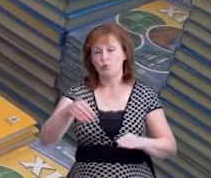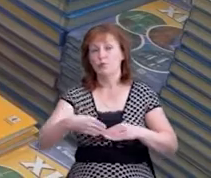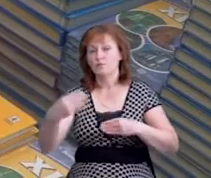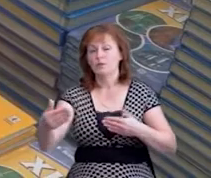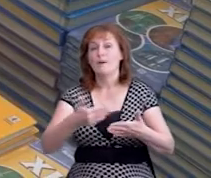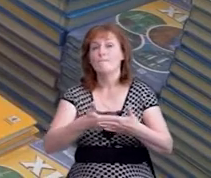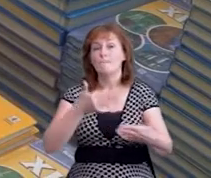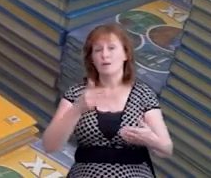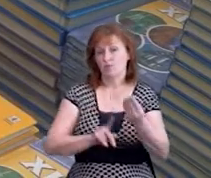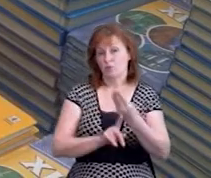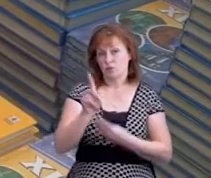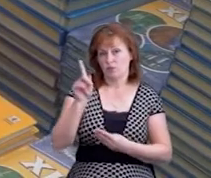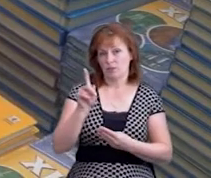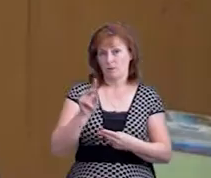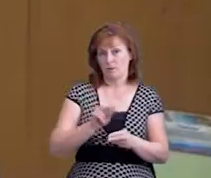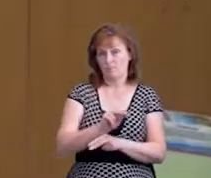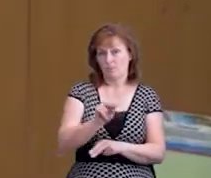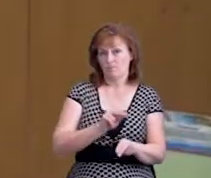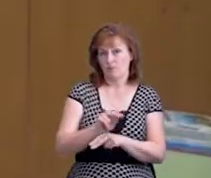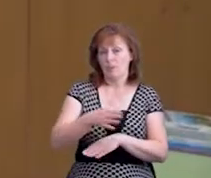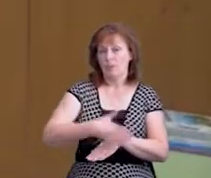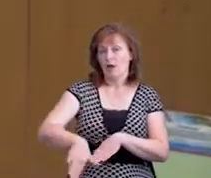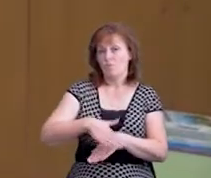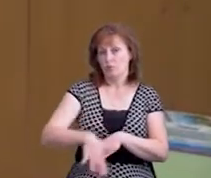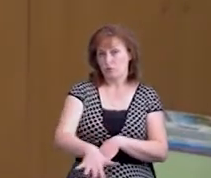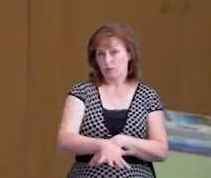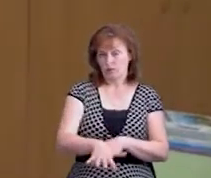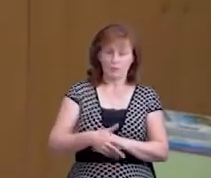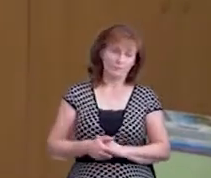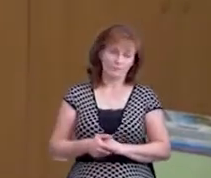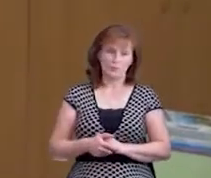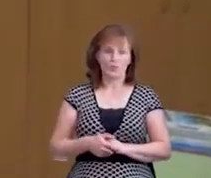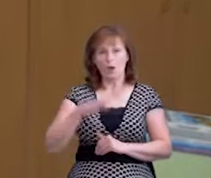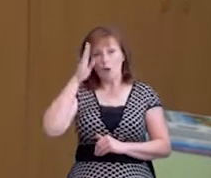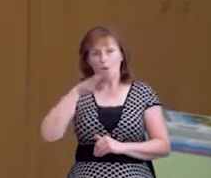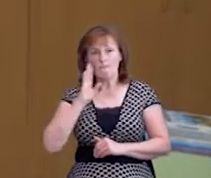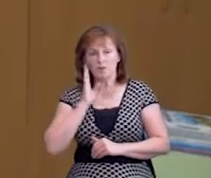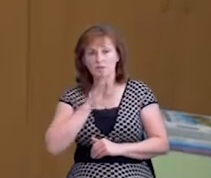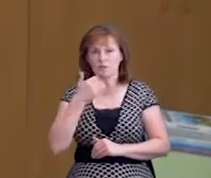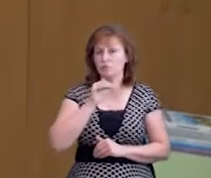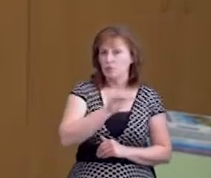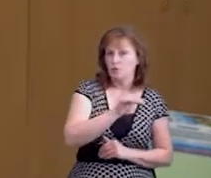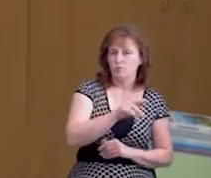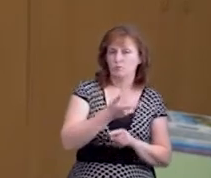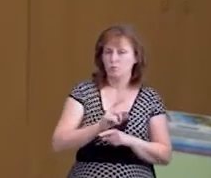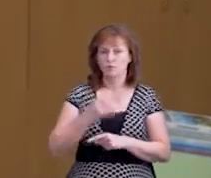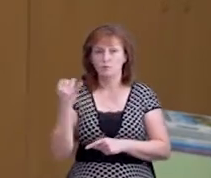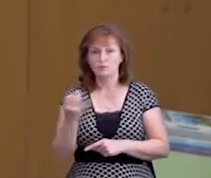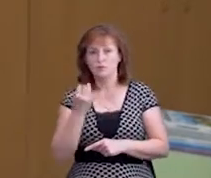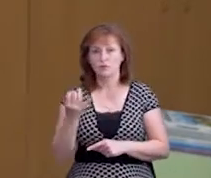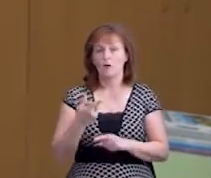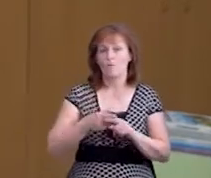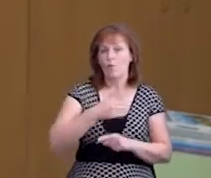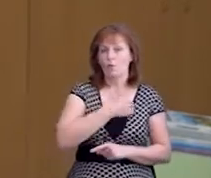перед початком навчання на вулиці. Батьки вже турбують нас, вже їм дуже цікаво. Дуже